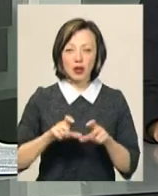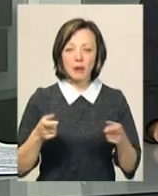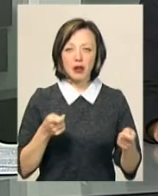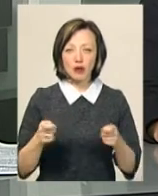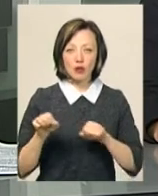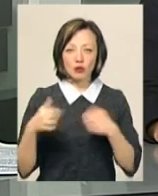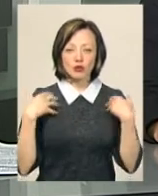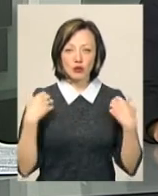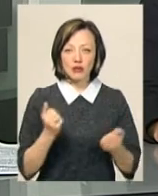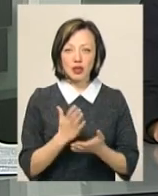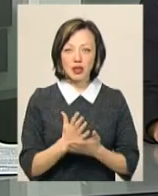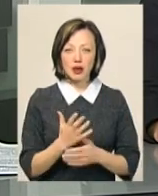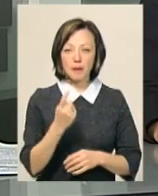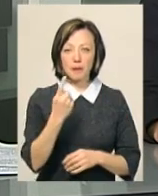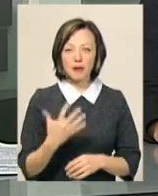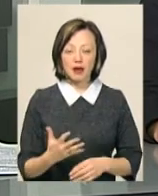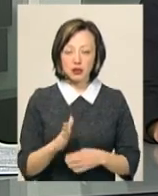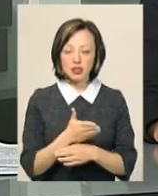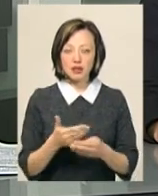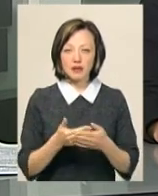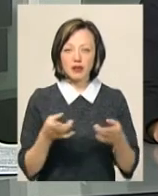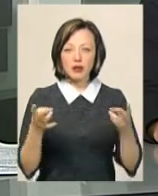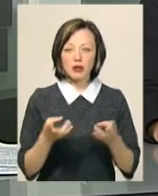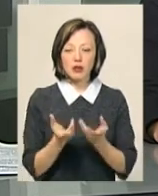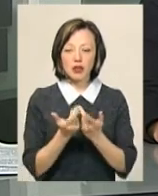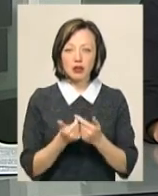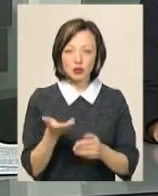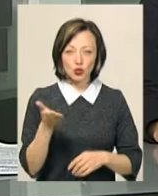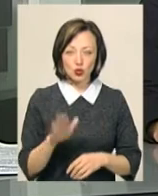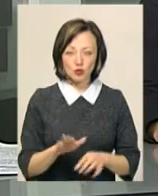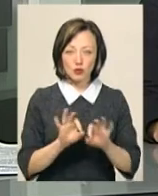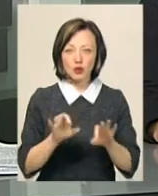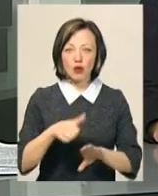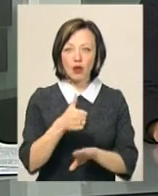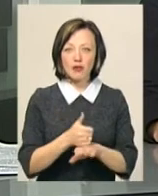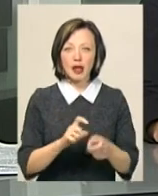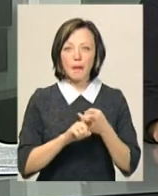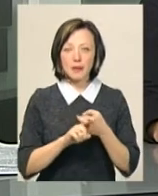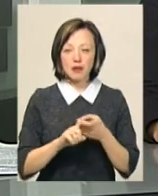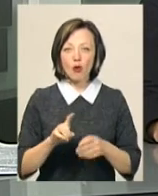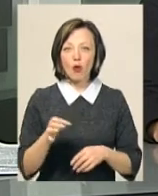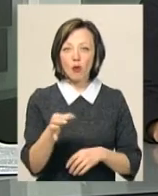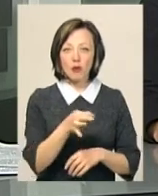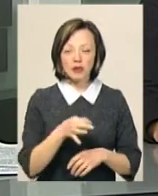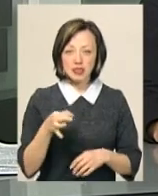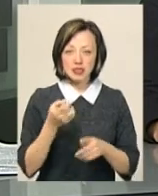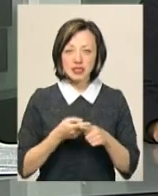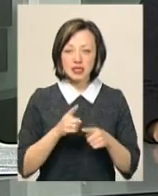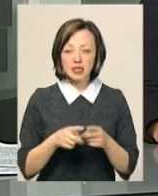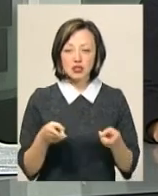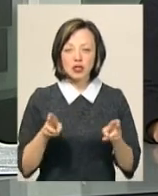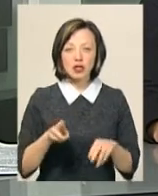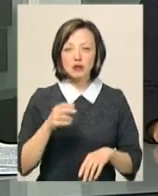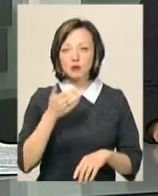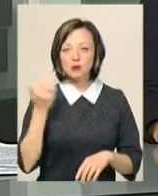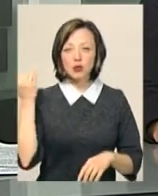закладах краю є п'ята частина від необхідної кількості доз. Як пояснив головний епідеміолог області Олександр Мирний, це залишки з